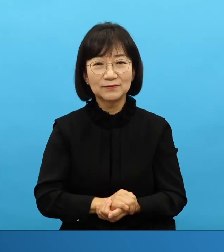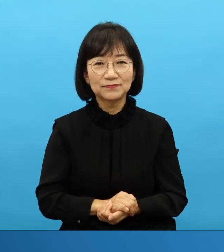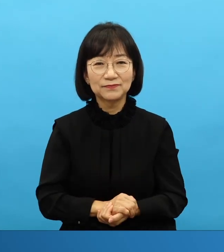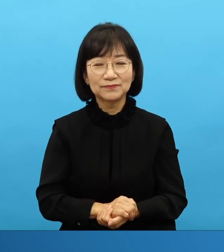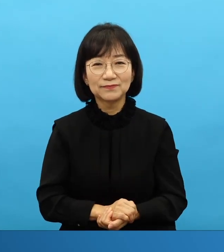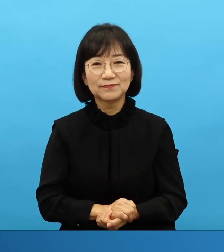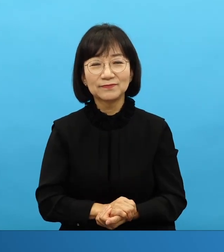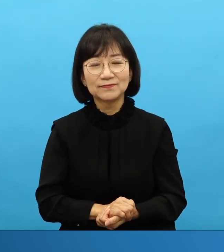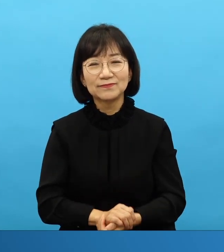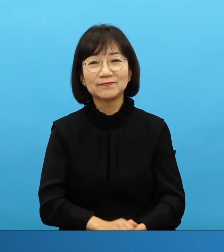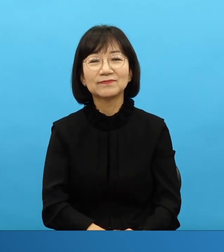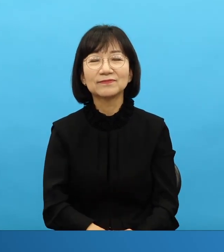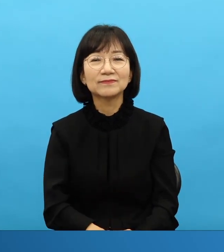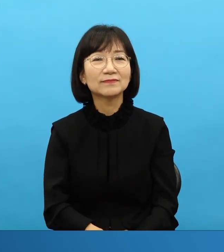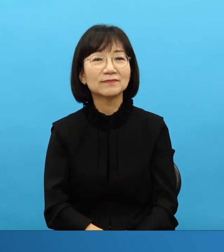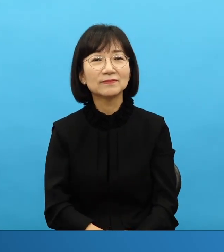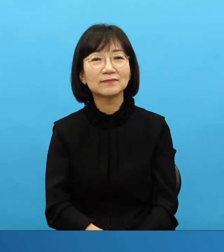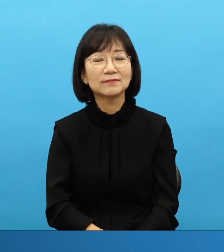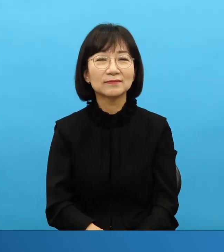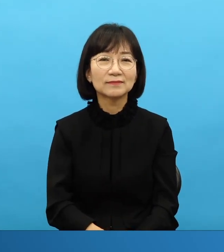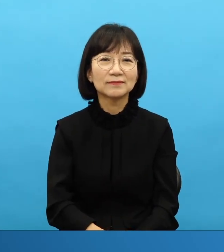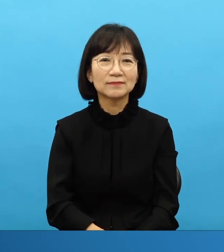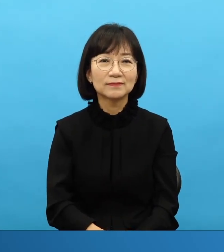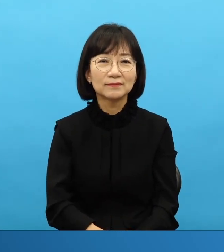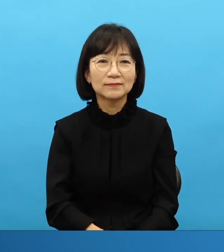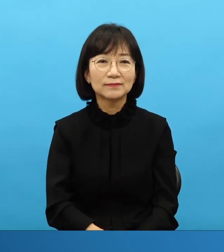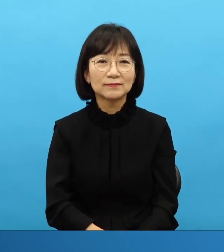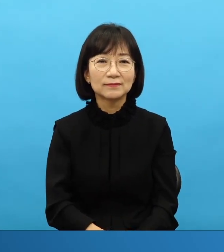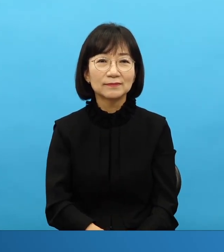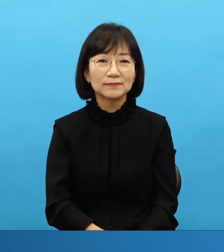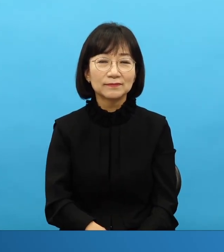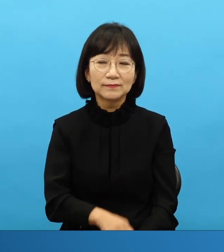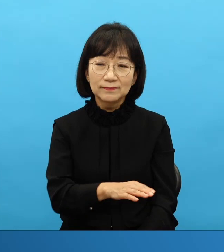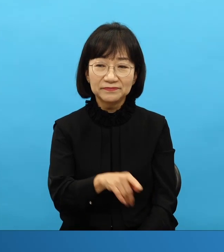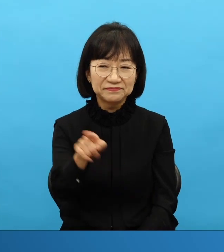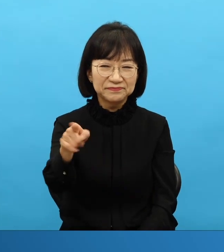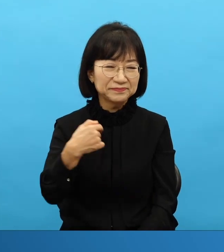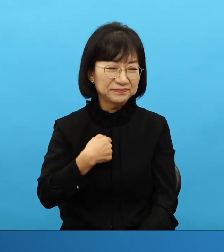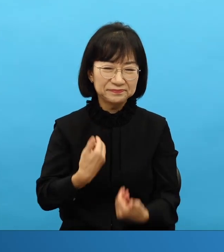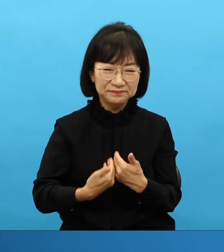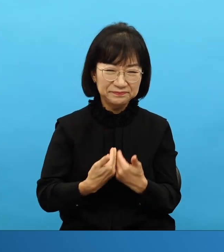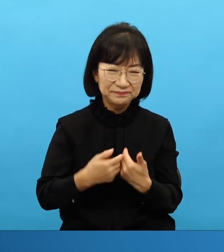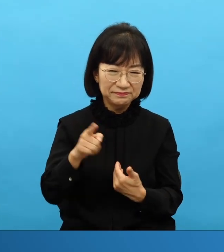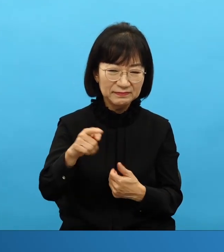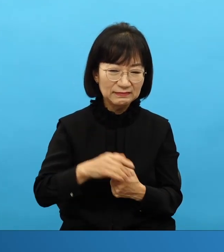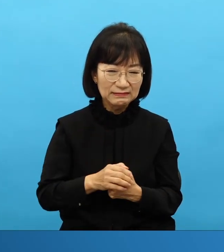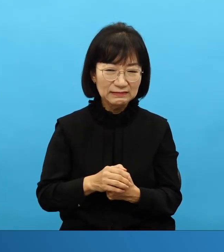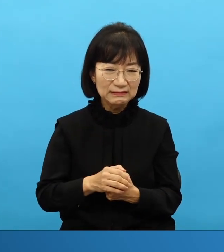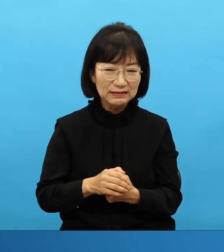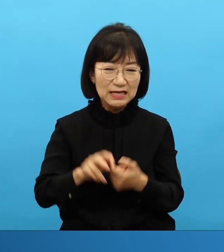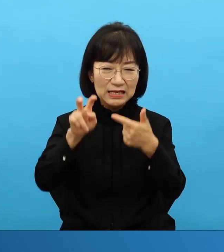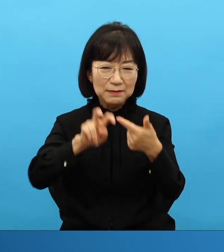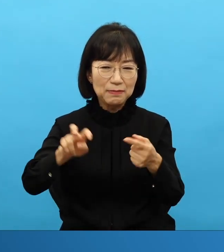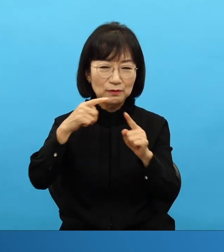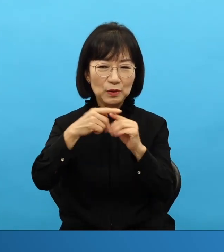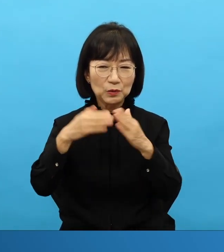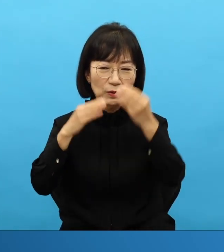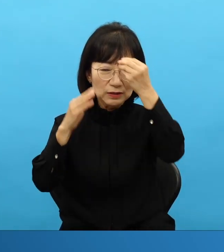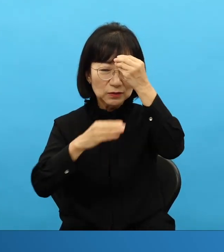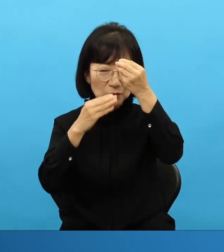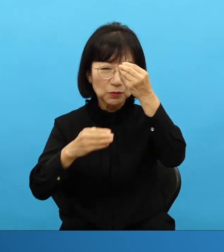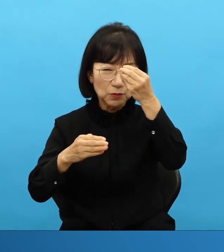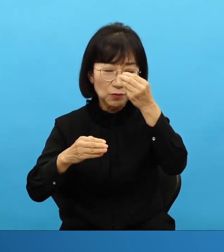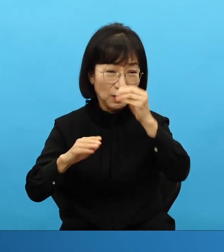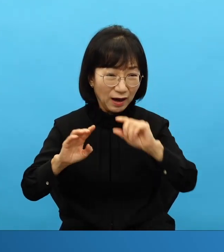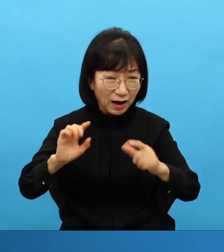여러분, 내 마음에 안 든다고 그 사람은 성도가 아닙니까? 各位不合我心意，那个人就不是圣徒了吗？